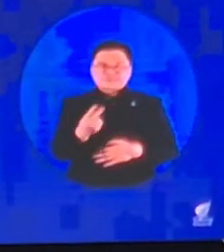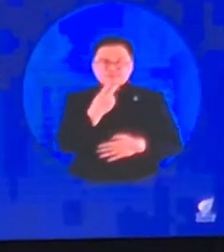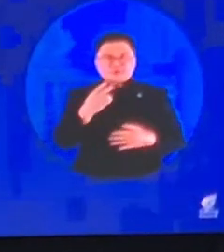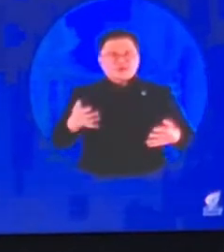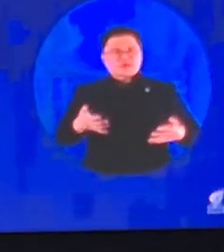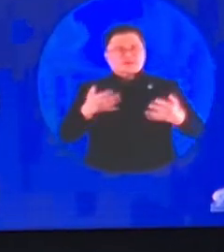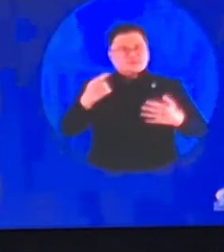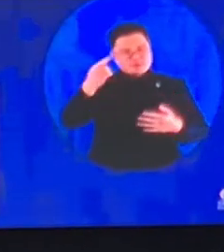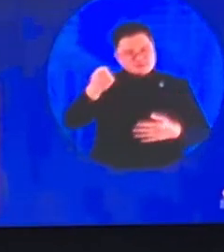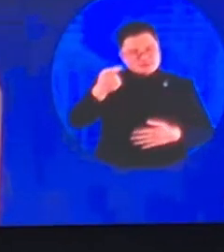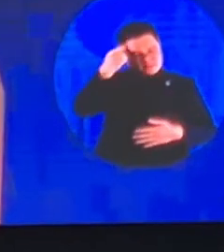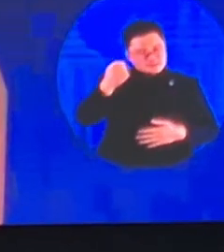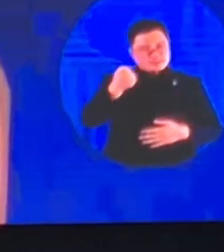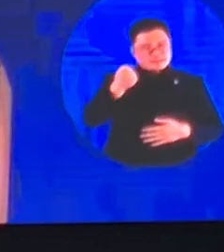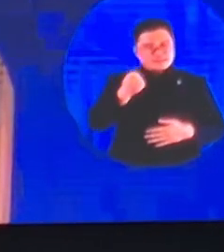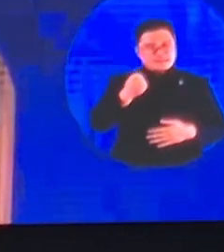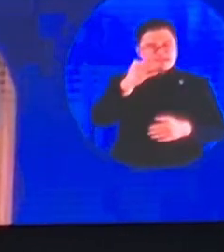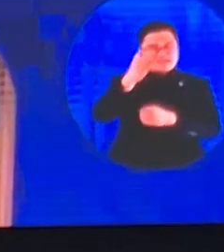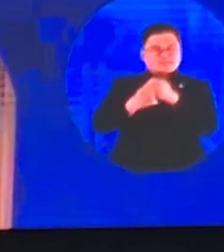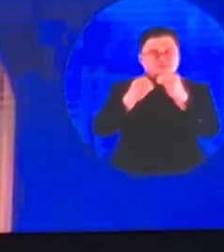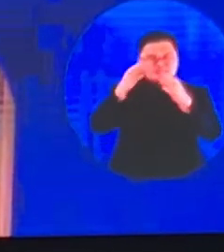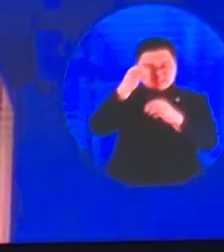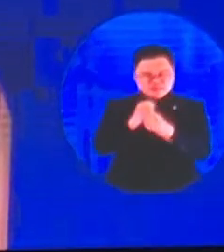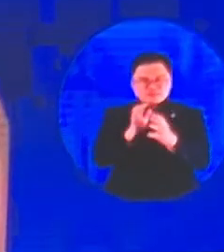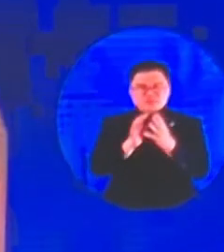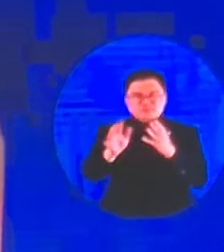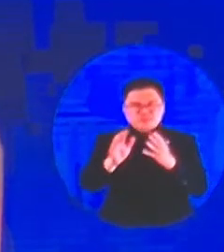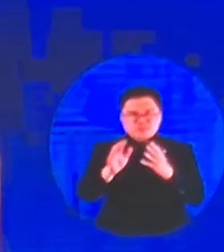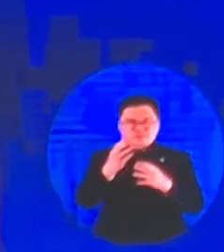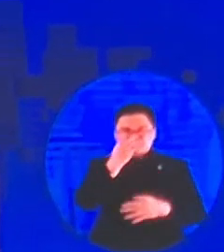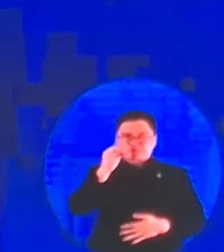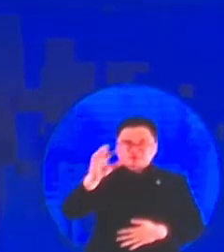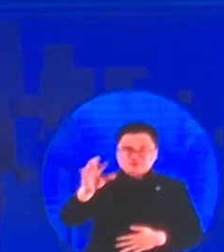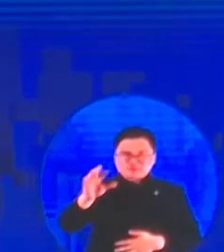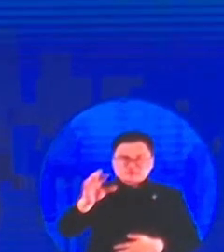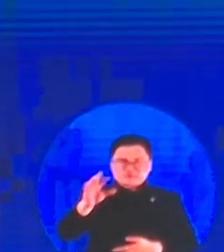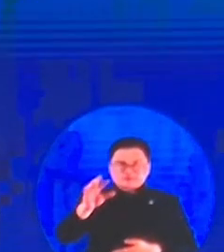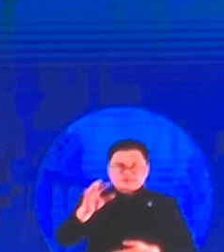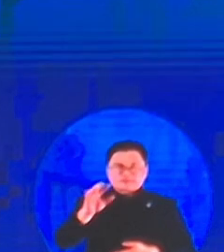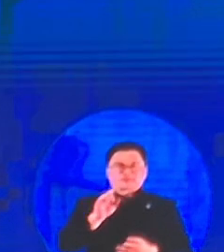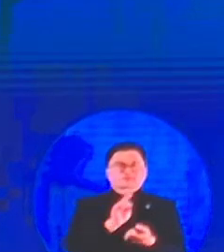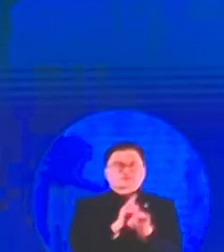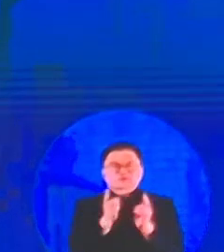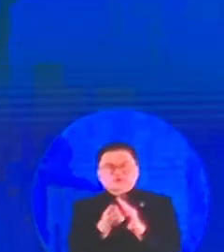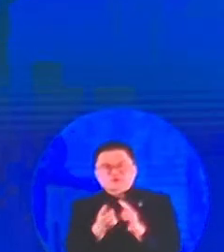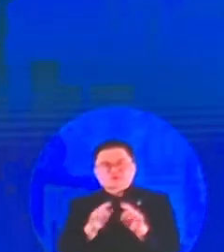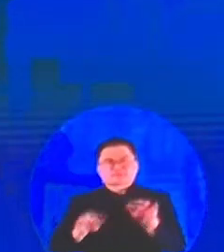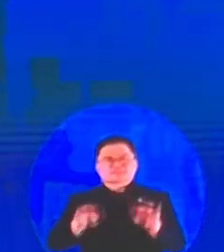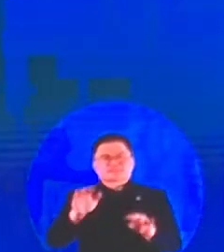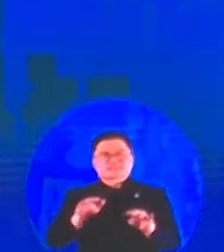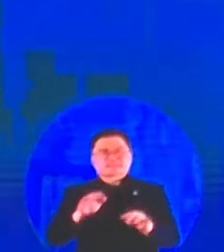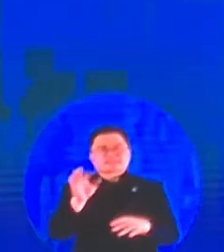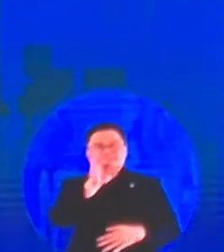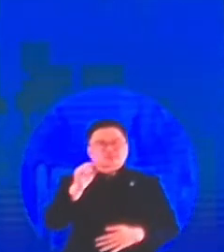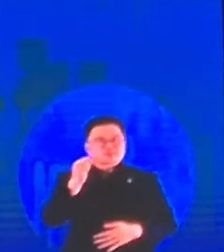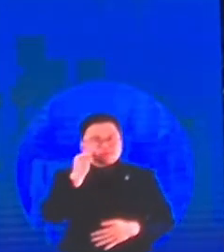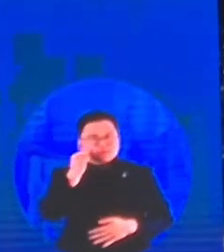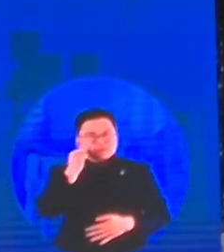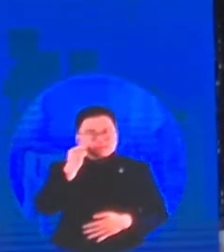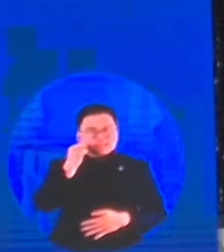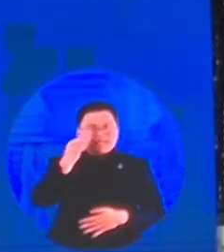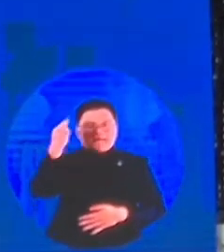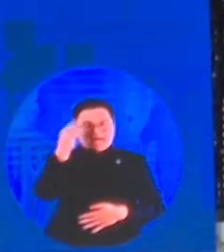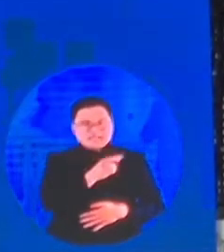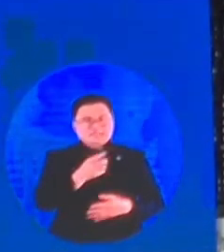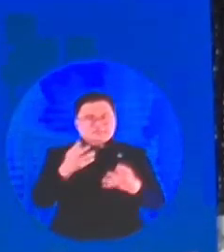여기고 창조질서를 무시하며 역할에 순종하지 못하고 가정을 깨뜨리려 했던 악이